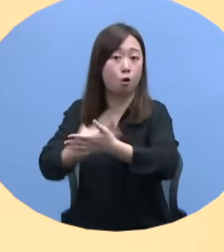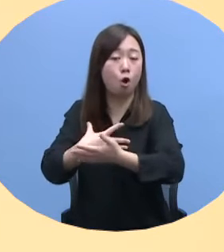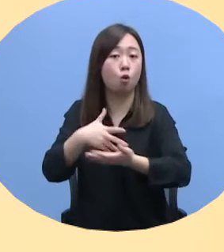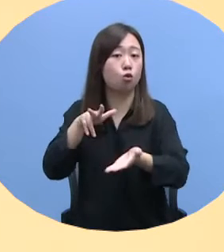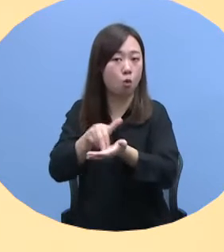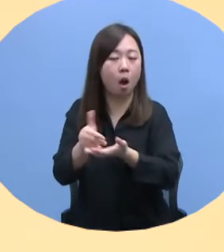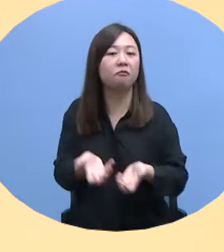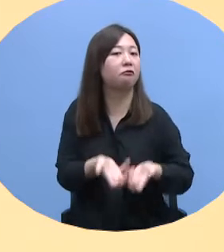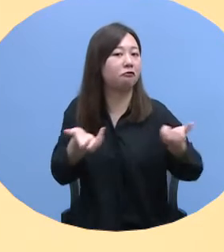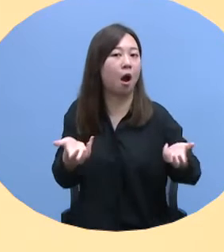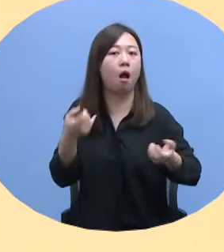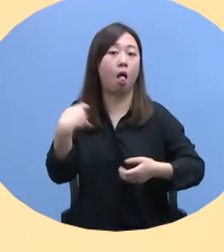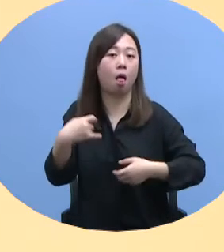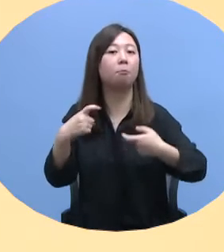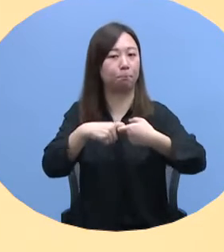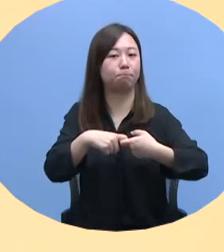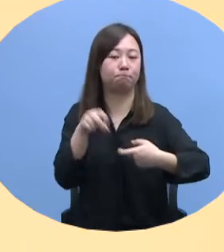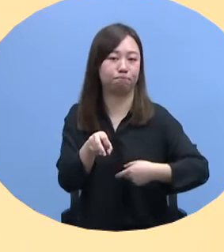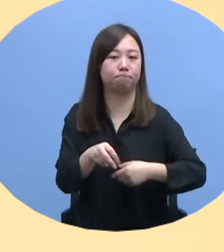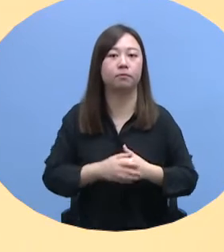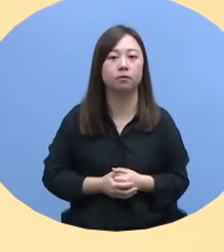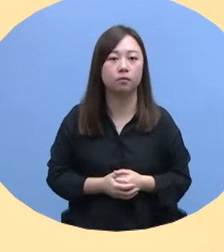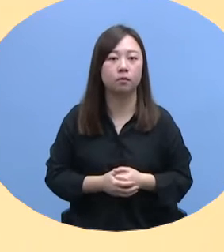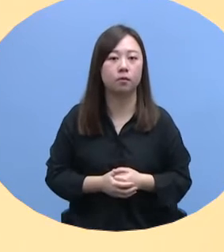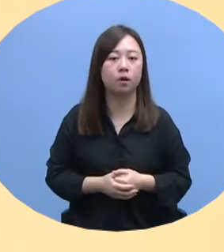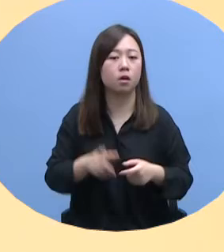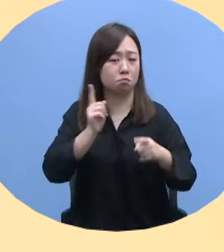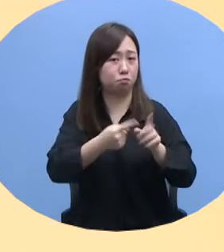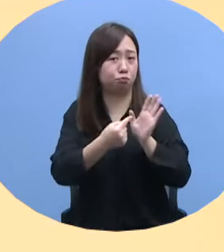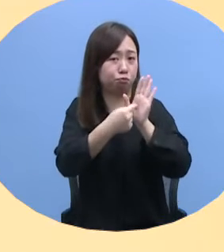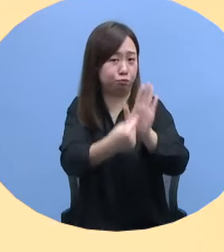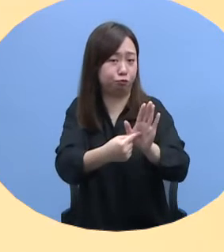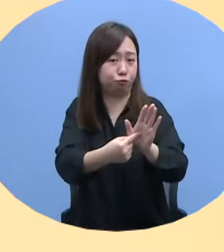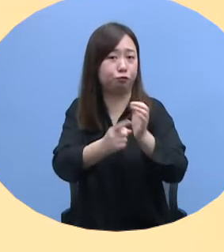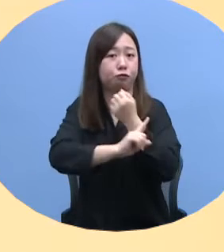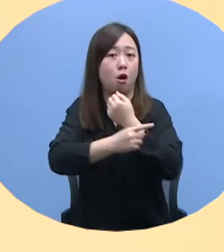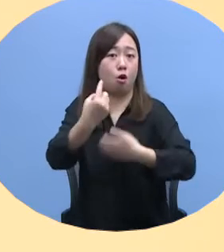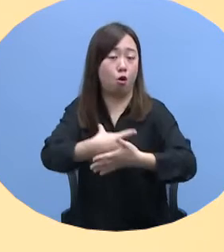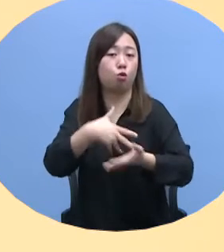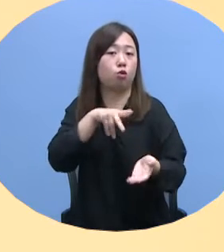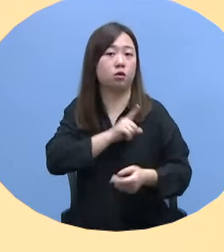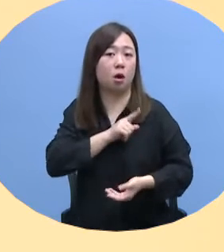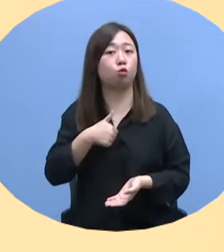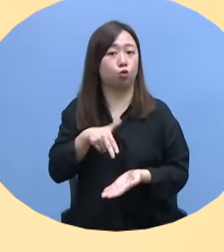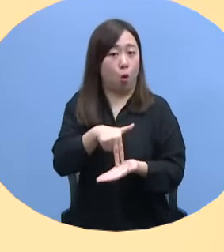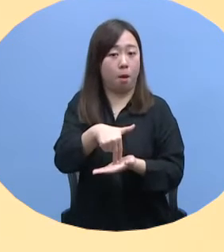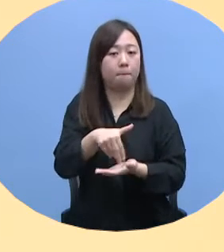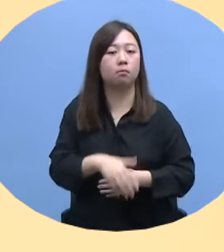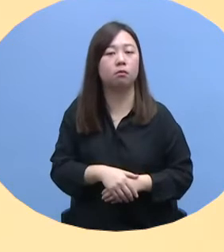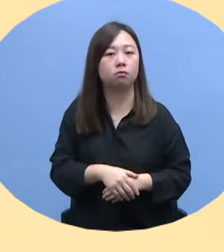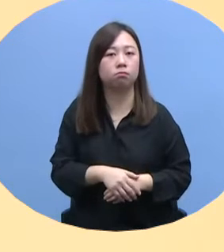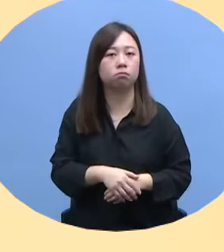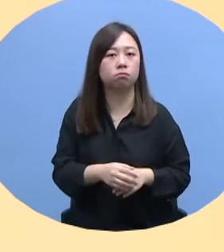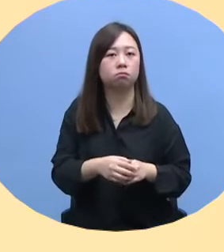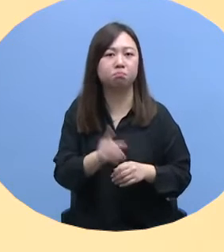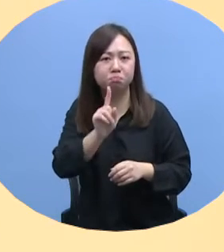而我們其中一個彰顯司法獨立的呢，就是對於我們如何可以委任一些很優